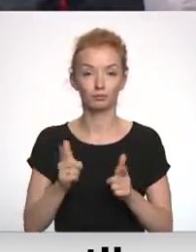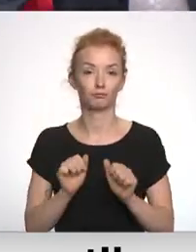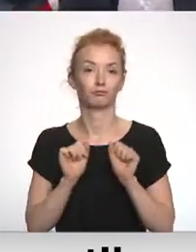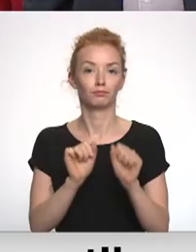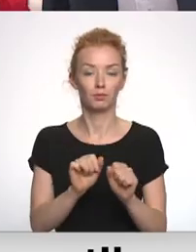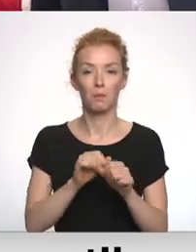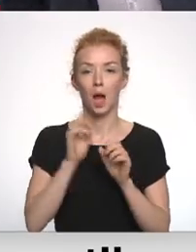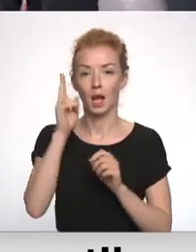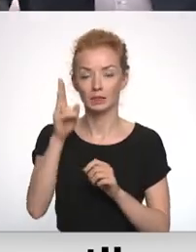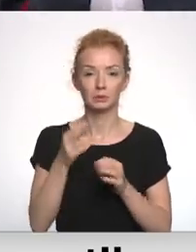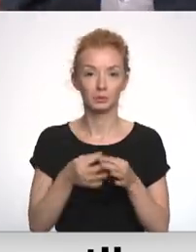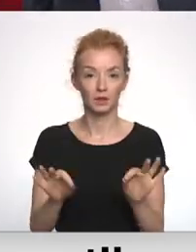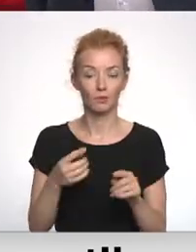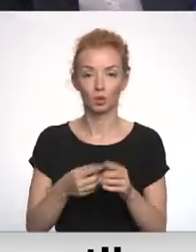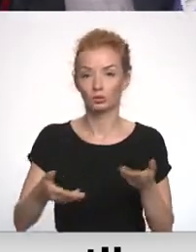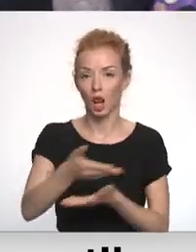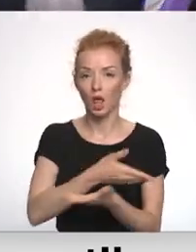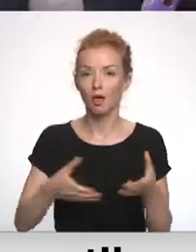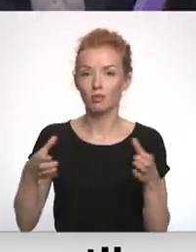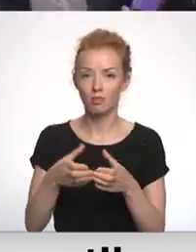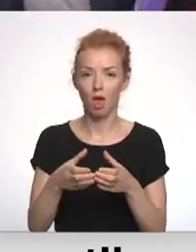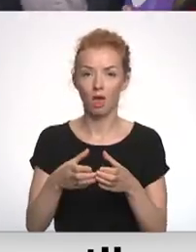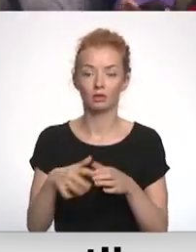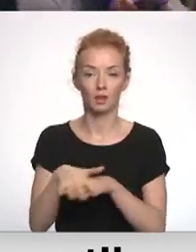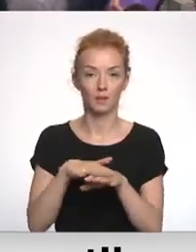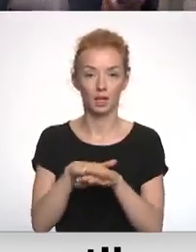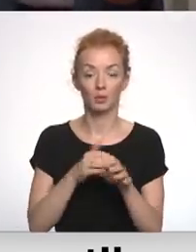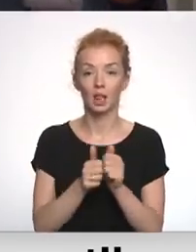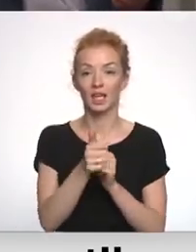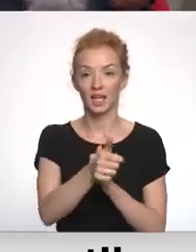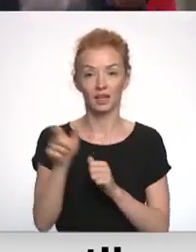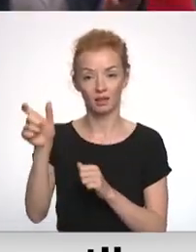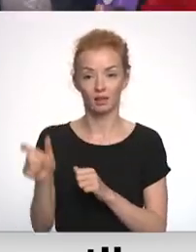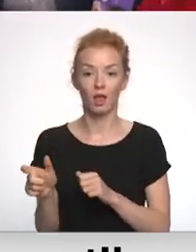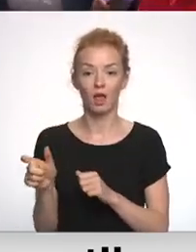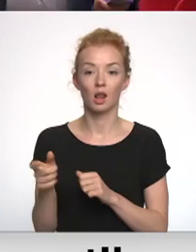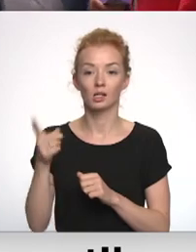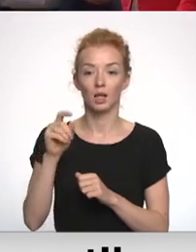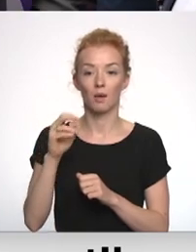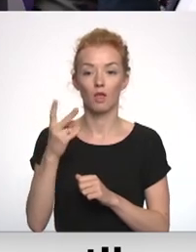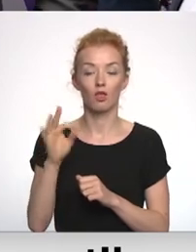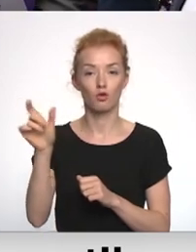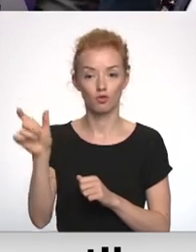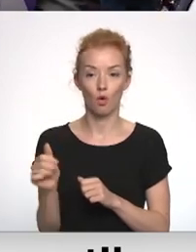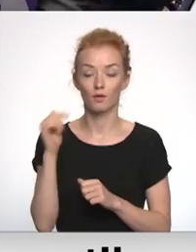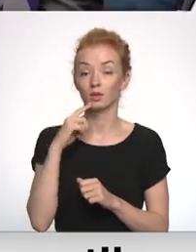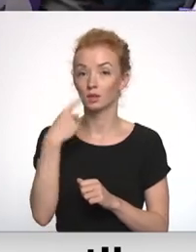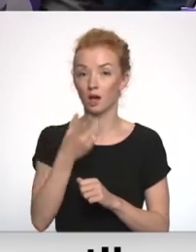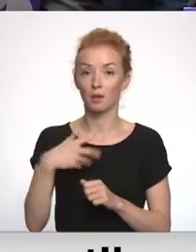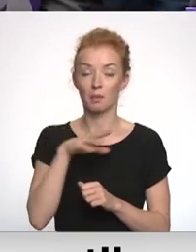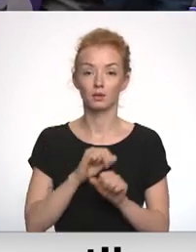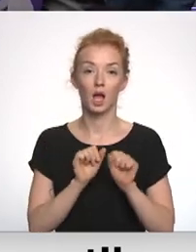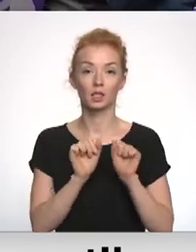pārliecības brīvību, saliedēt sabiedrību. Rīgas saraksta līdera ir Saeimas deputāte Jūlija Stepaņenko. Mēs iestājāmies par